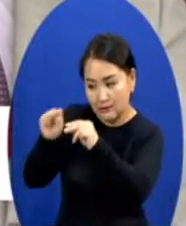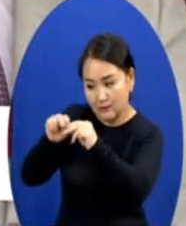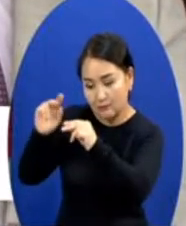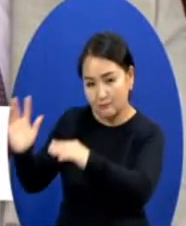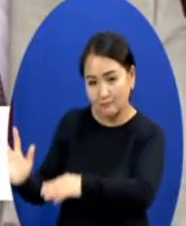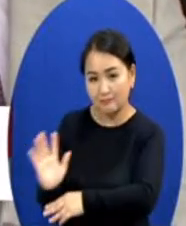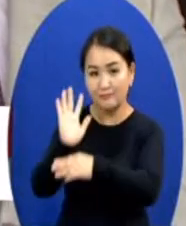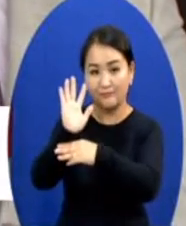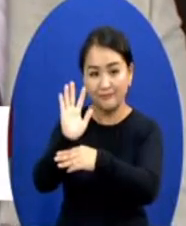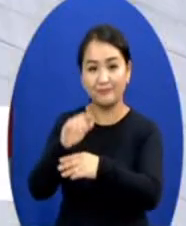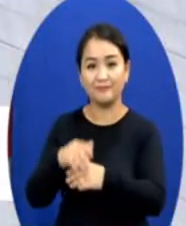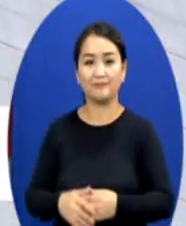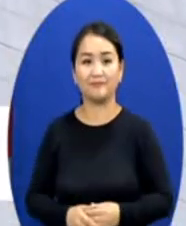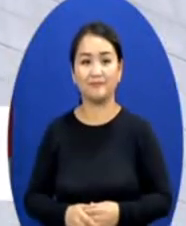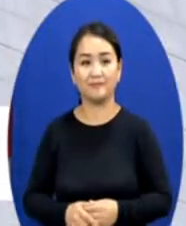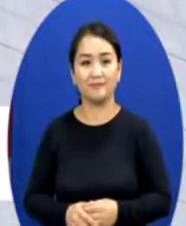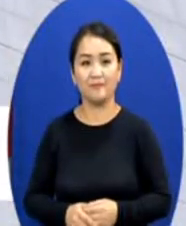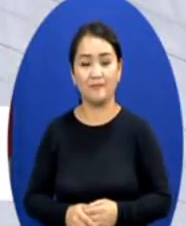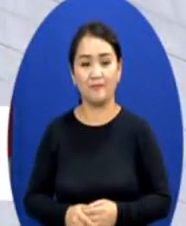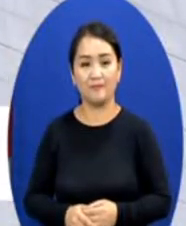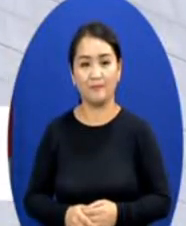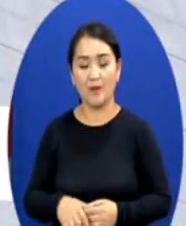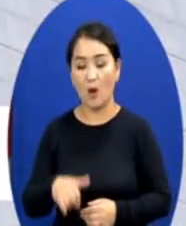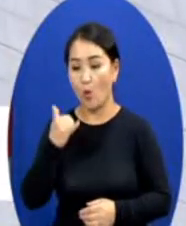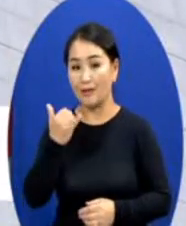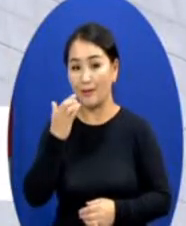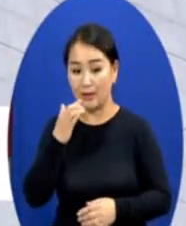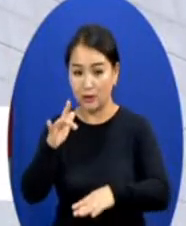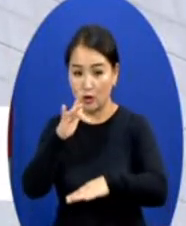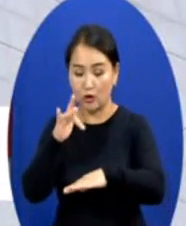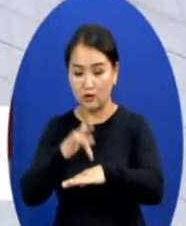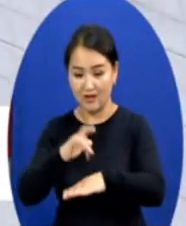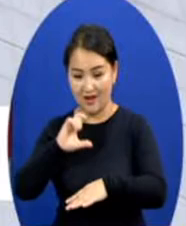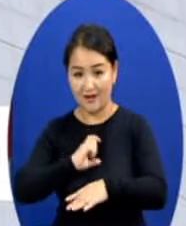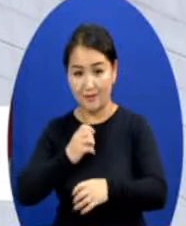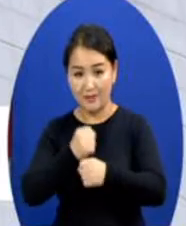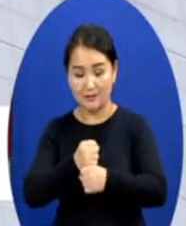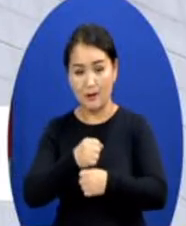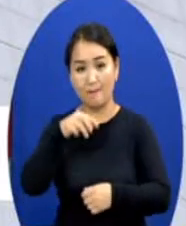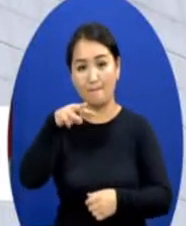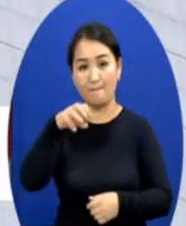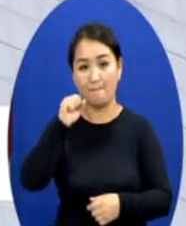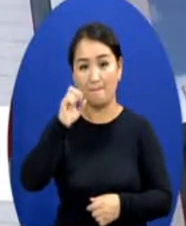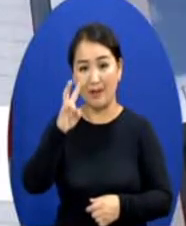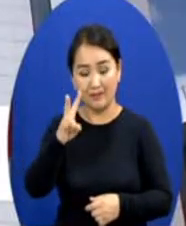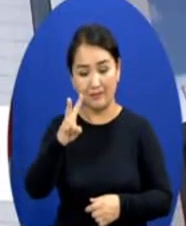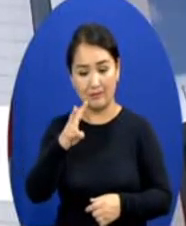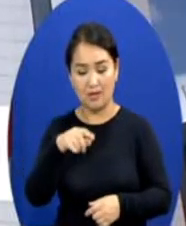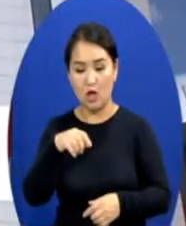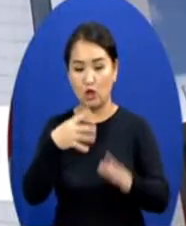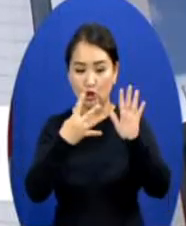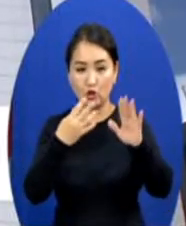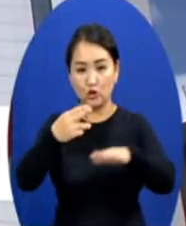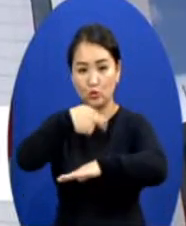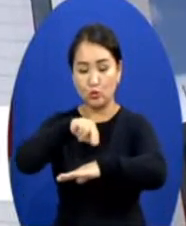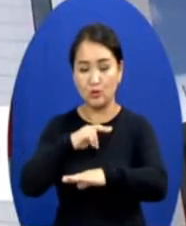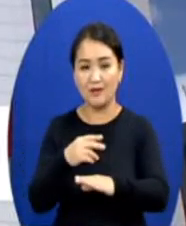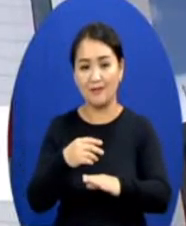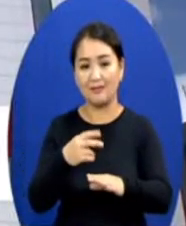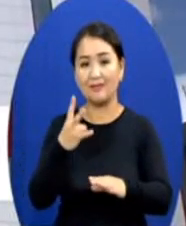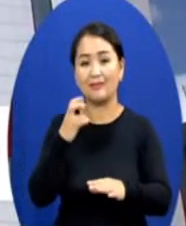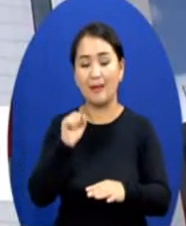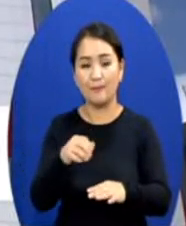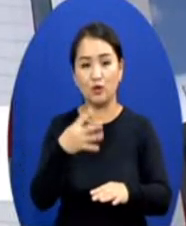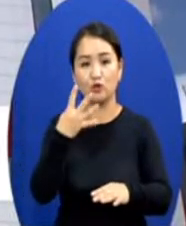гаргаж ирсэн гэж та бүхэндээ бас хэлхийг хүсэж байна. Улаанбаатар хотод эрх барьж байгаа Монгол Ардын намын тухайд 9 дүүргийн намын байгууллагын 40 гаруй